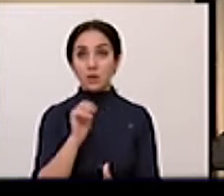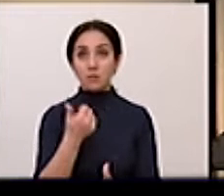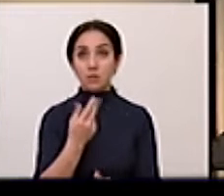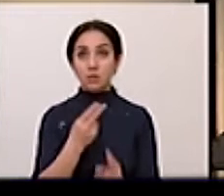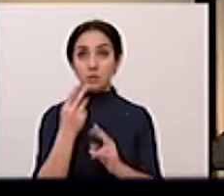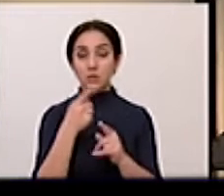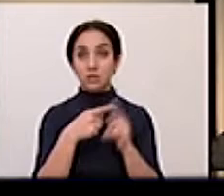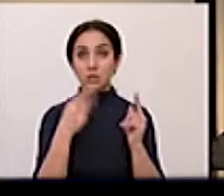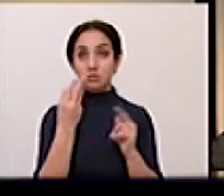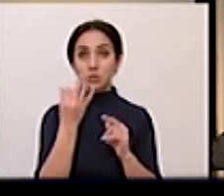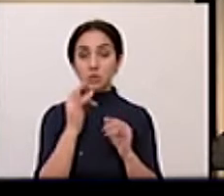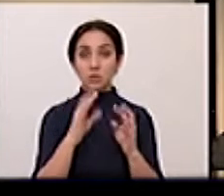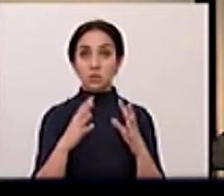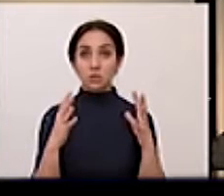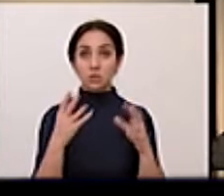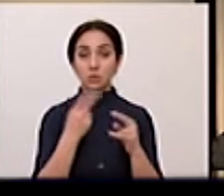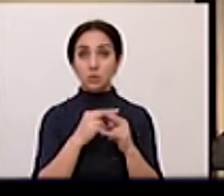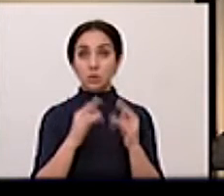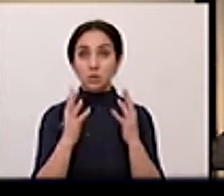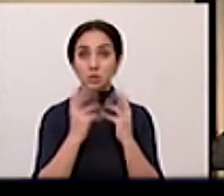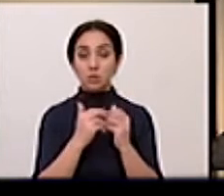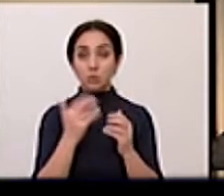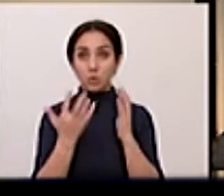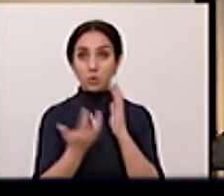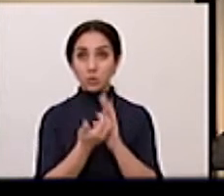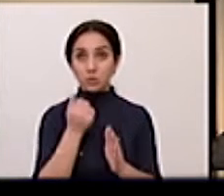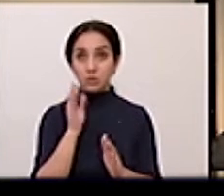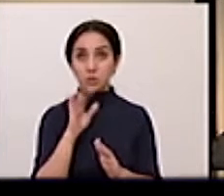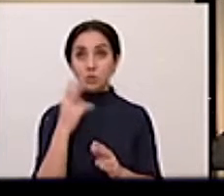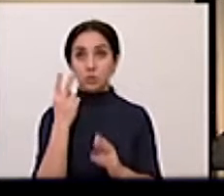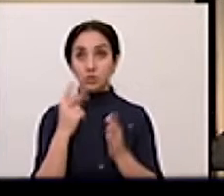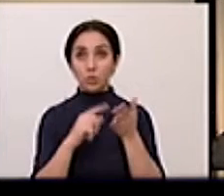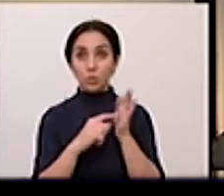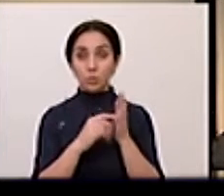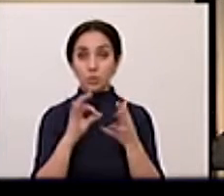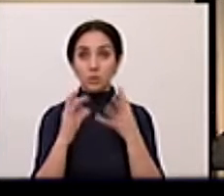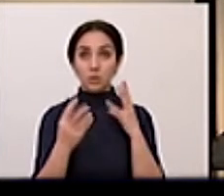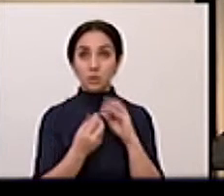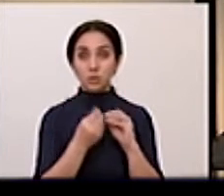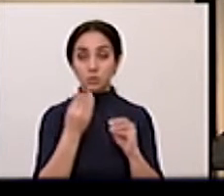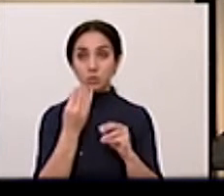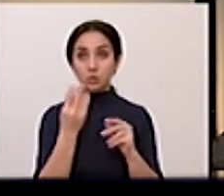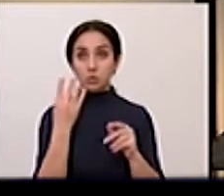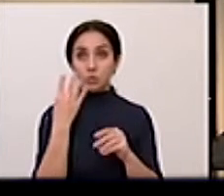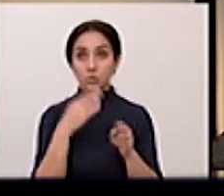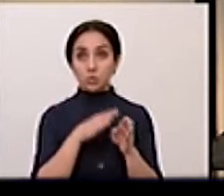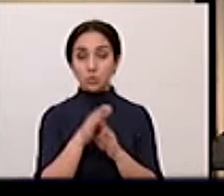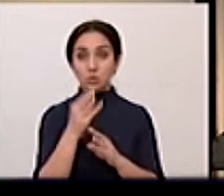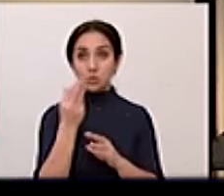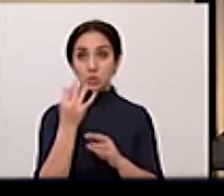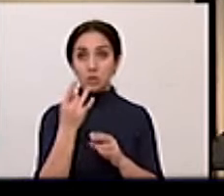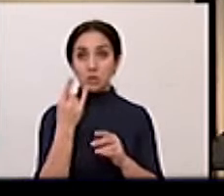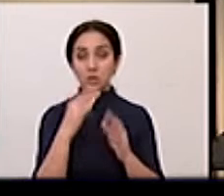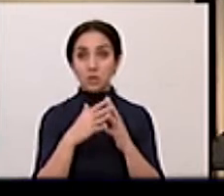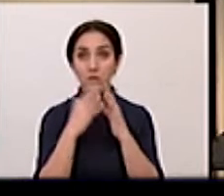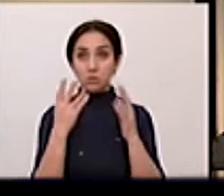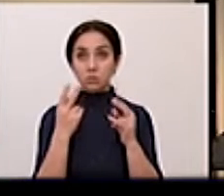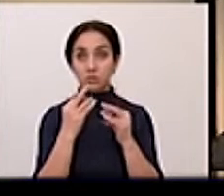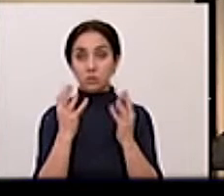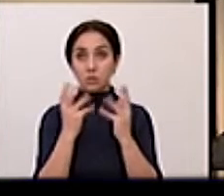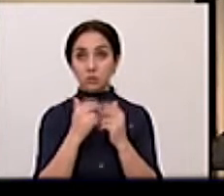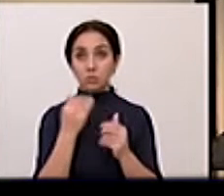yarım sharning hajmini hisoblab olgach, uni 2 ga ko'paytirish natijasida to'la sharning hajmini